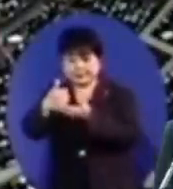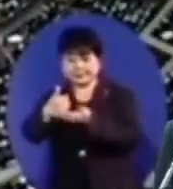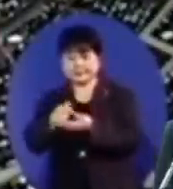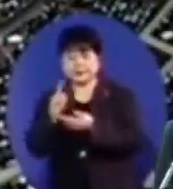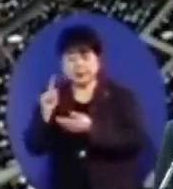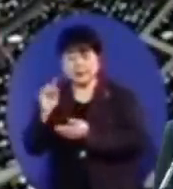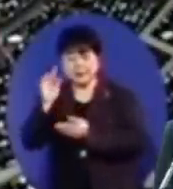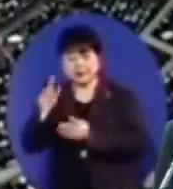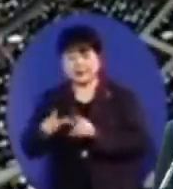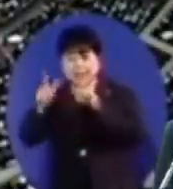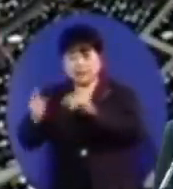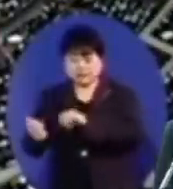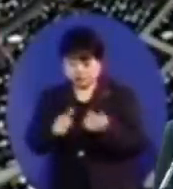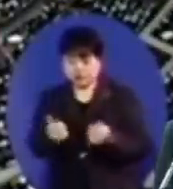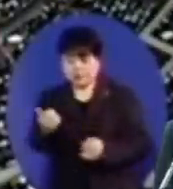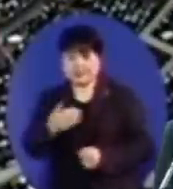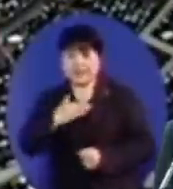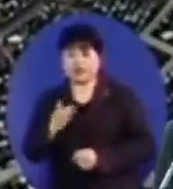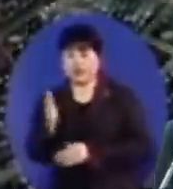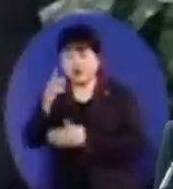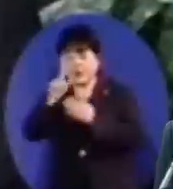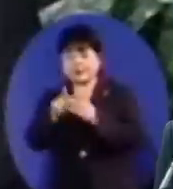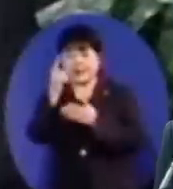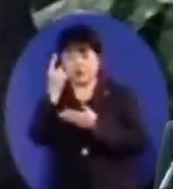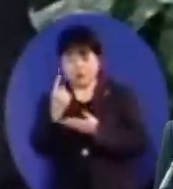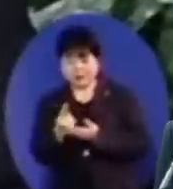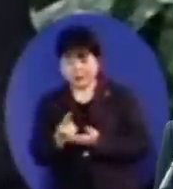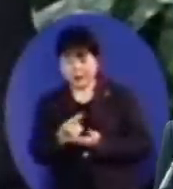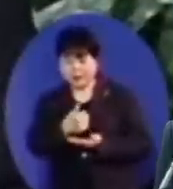다음날 죽을 것을 알면서 내 영광의 때가 왔다는 것은